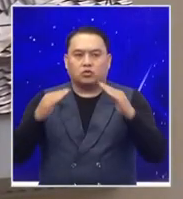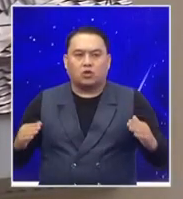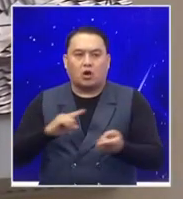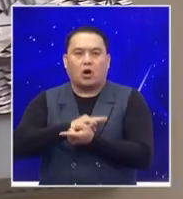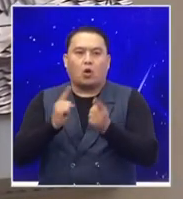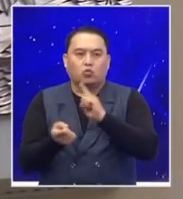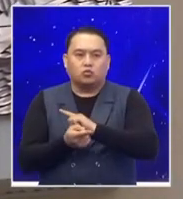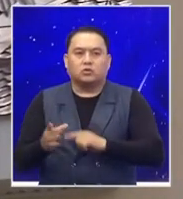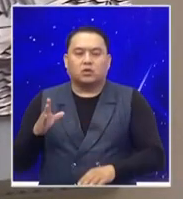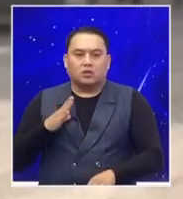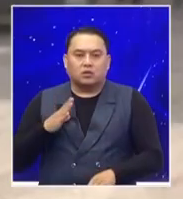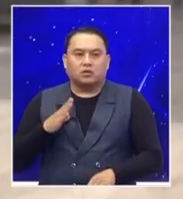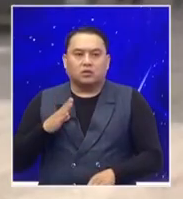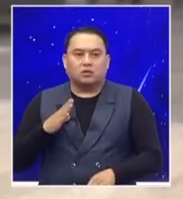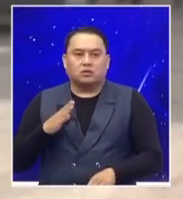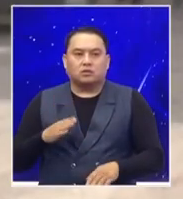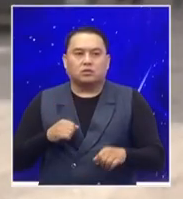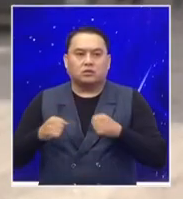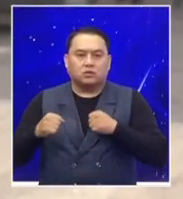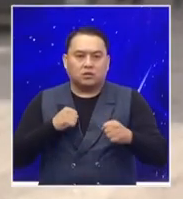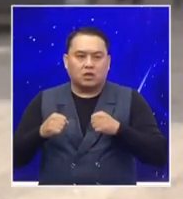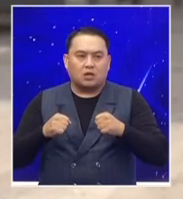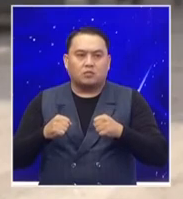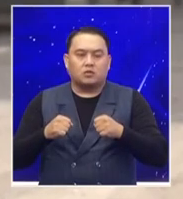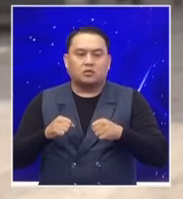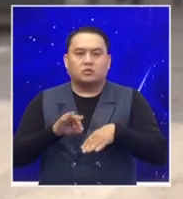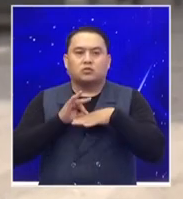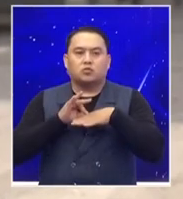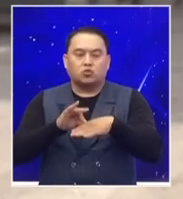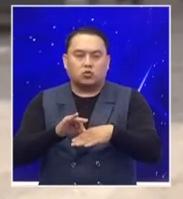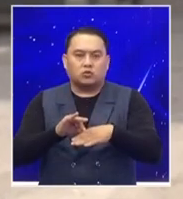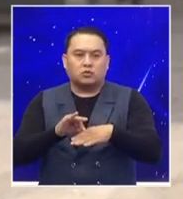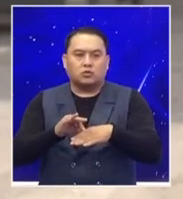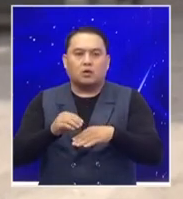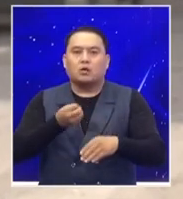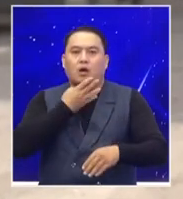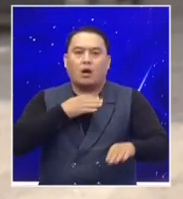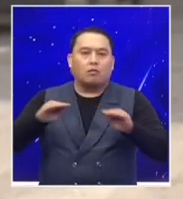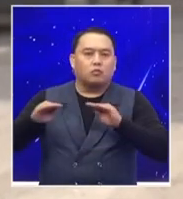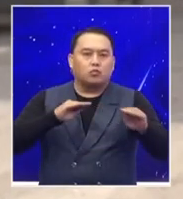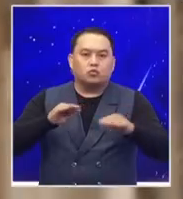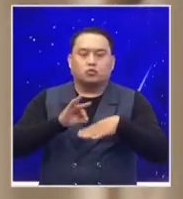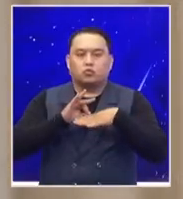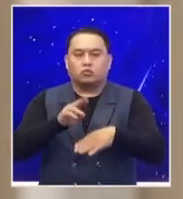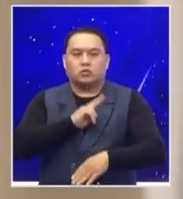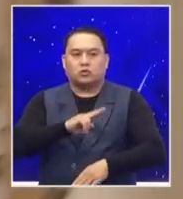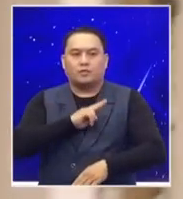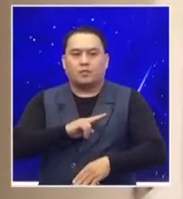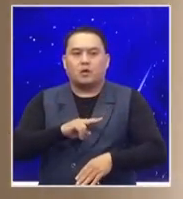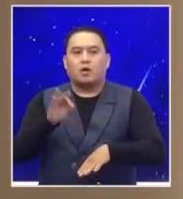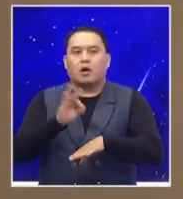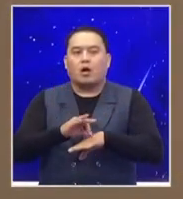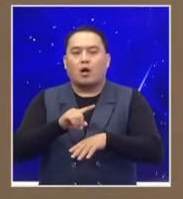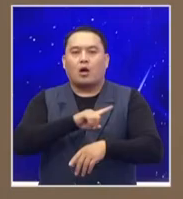ауыстырылды нысанның, сейсмоусиление жұмыстары жүргізілді, абаттандыру жұмыстары жүріп атыр. Аурухана